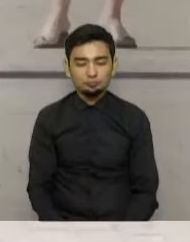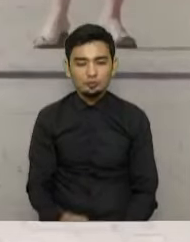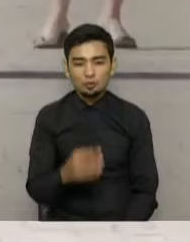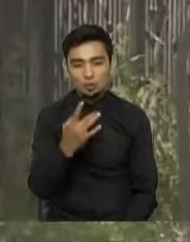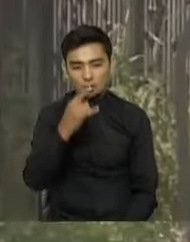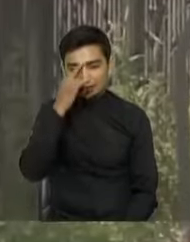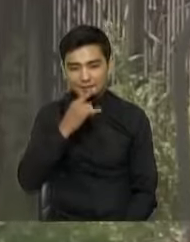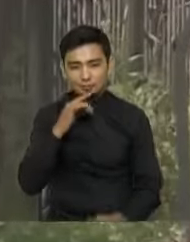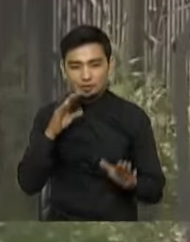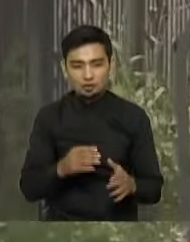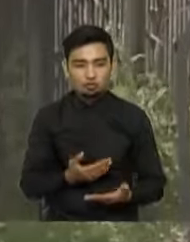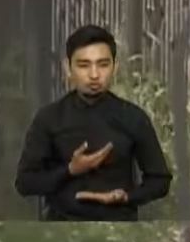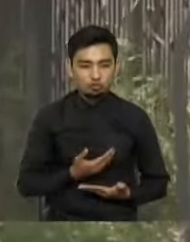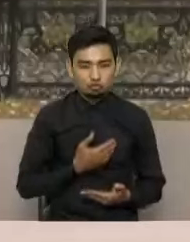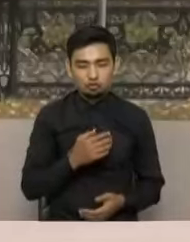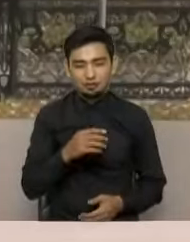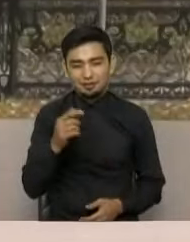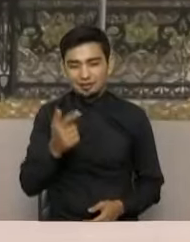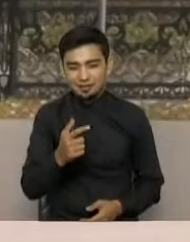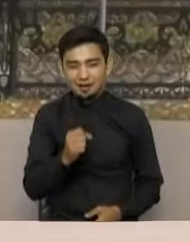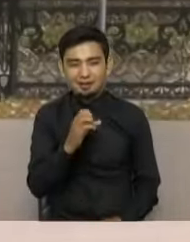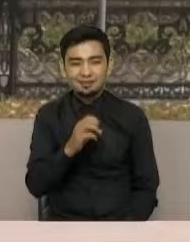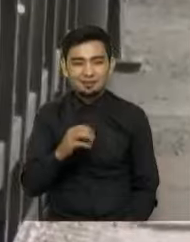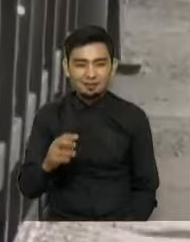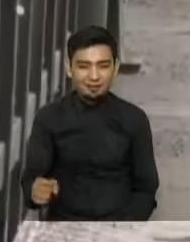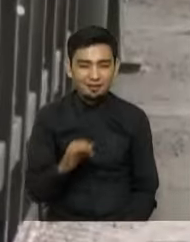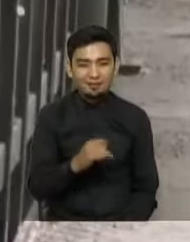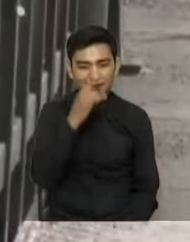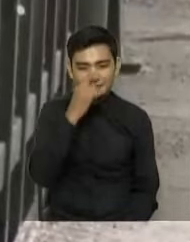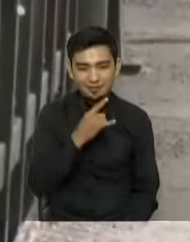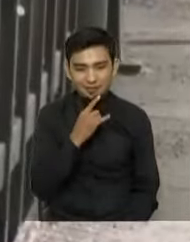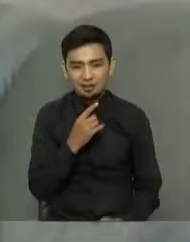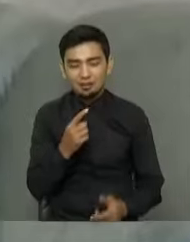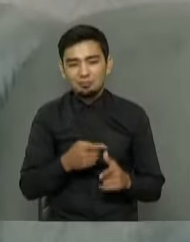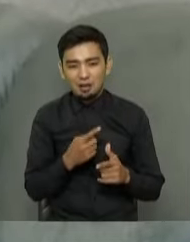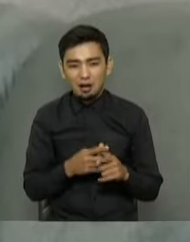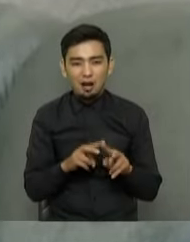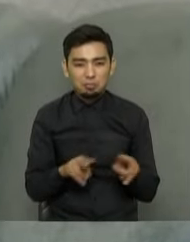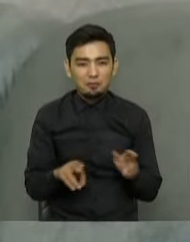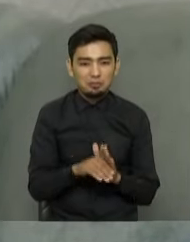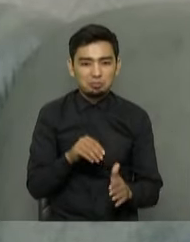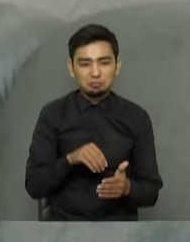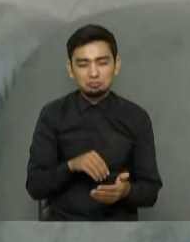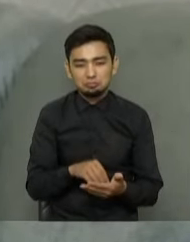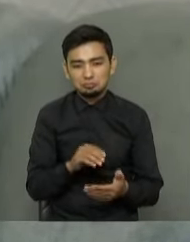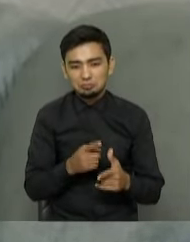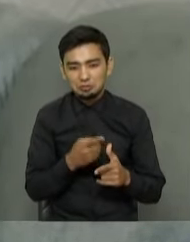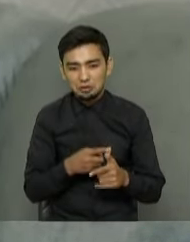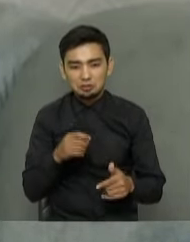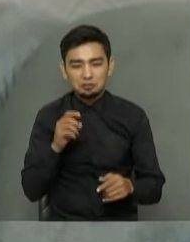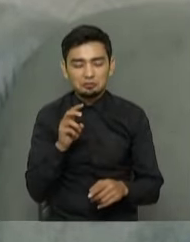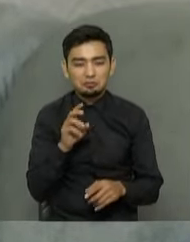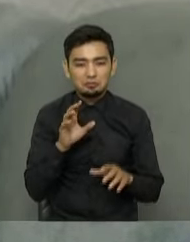Сколько в Казахстане живет граждан с именами Астана и Казахстан? Почему родители делают такой выбор? Естественно, возникает